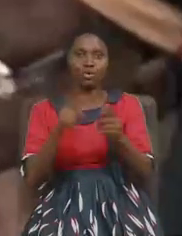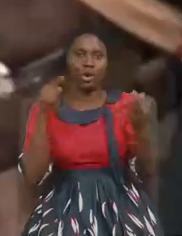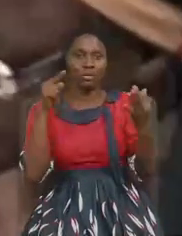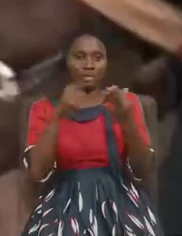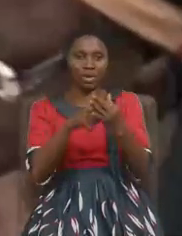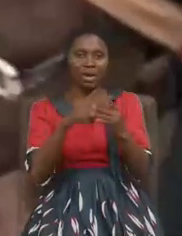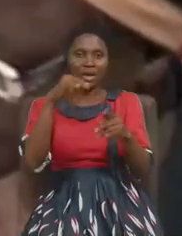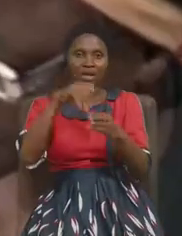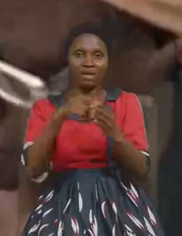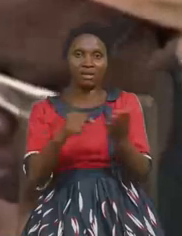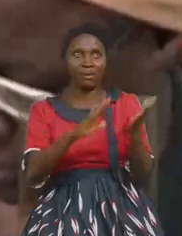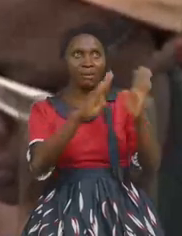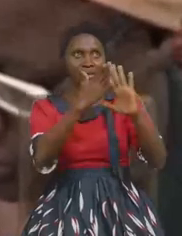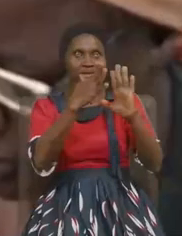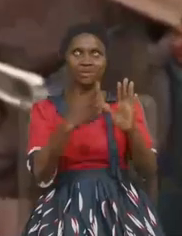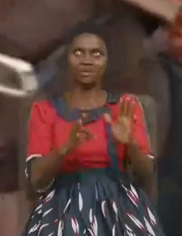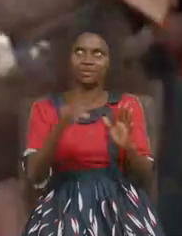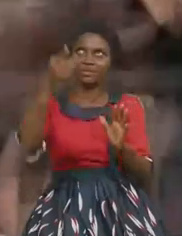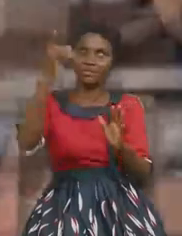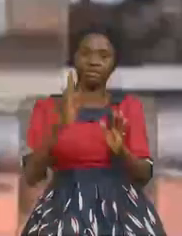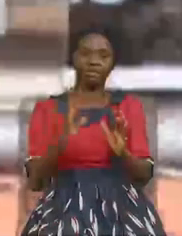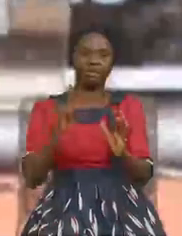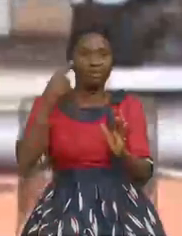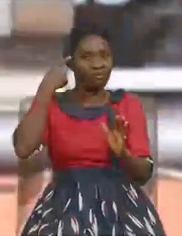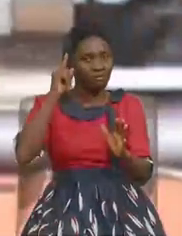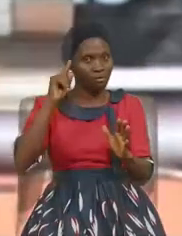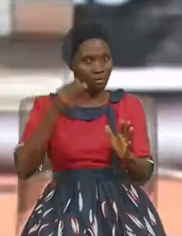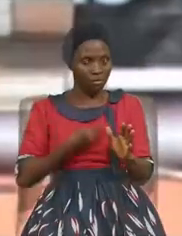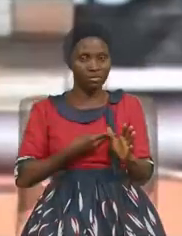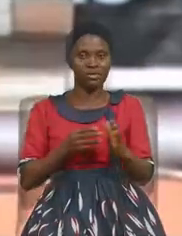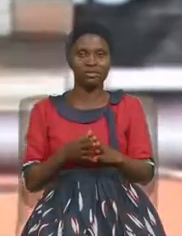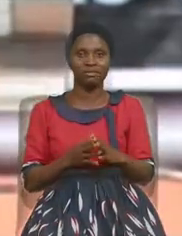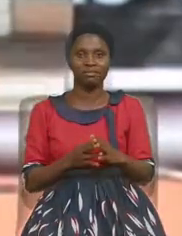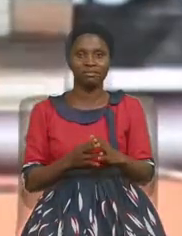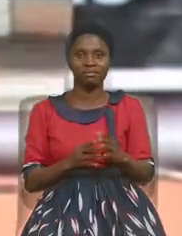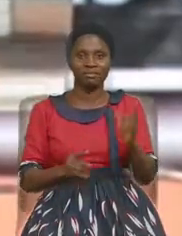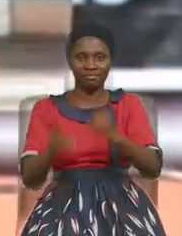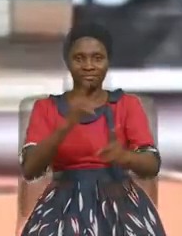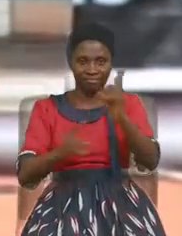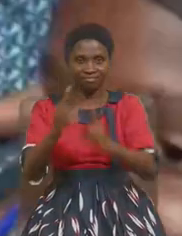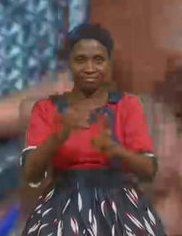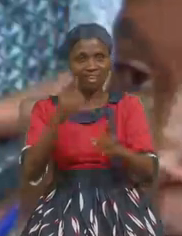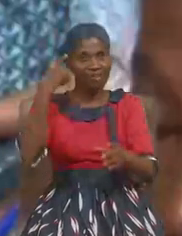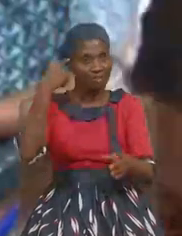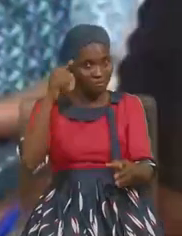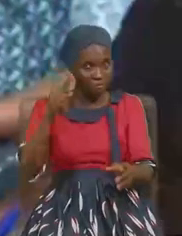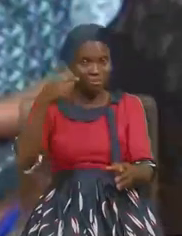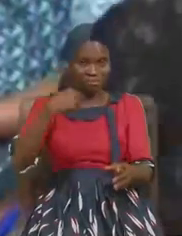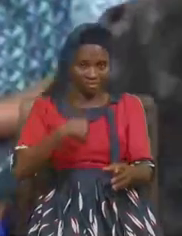Afin de comparaître maintenant pour nous devant la face de Dieu. Quelqu'un là, je dis pour moi.